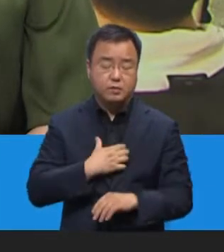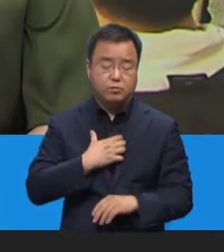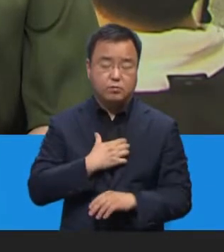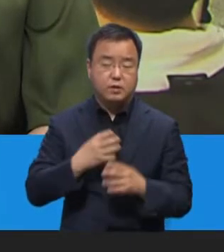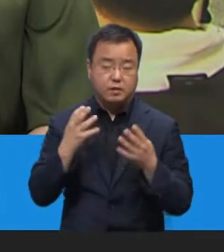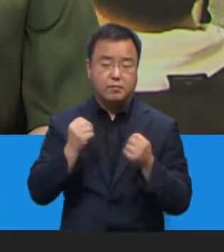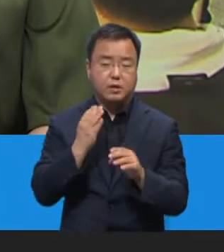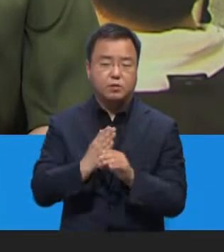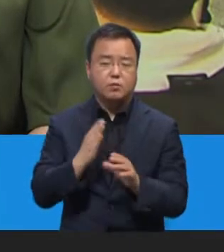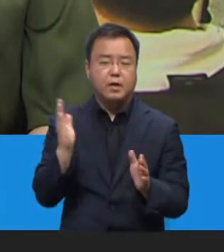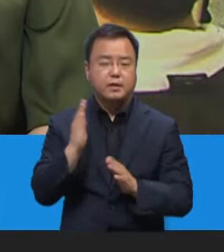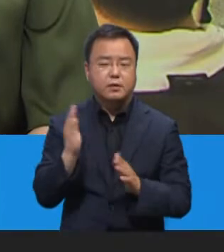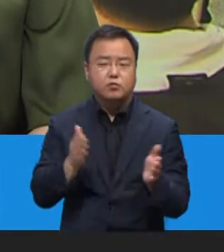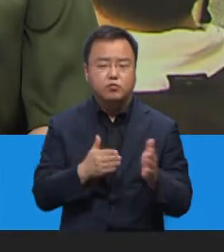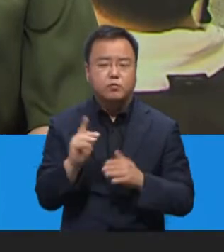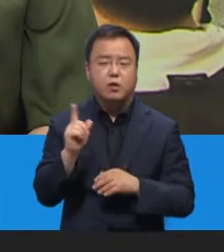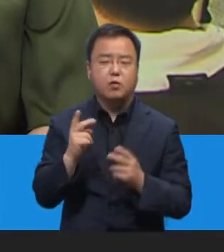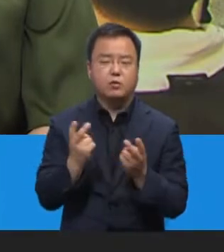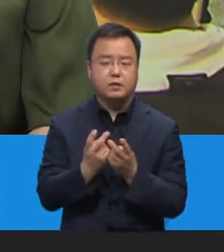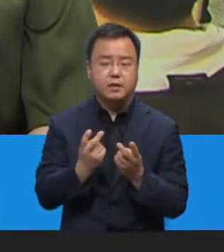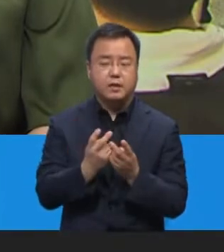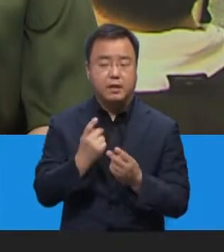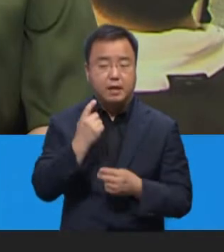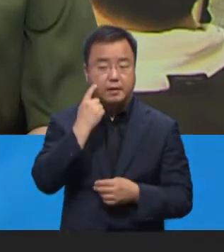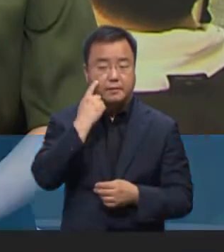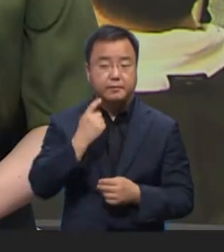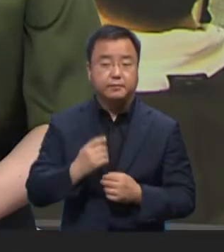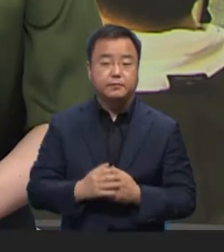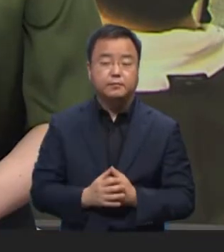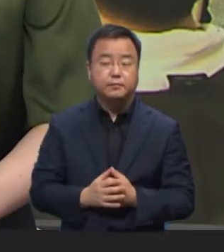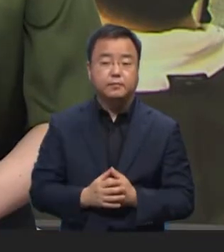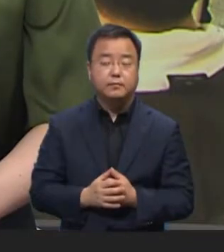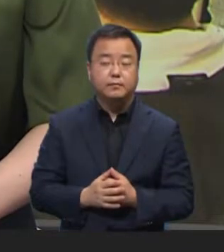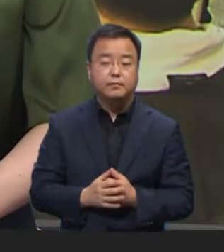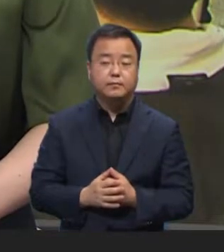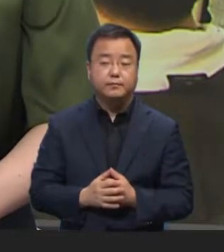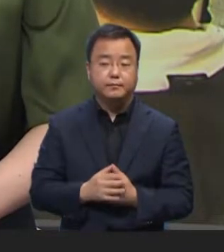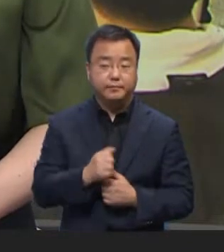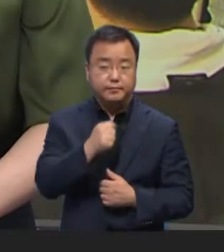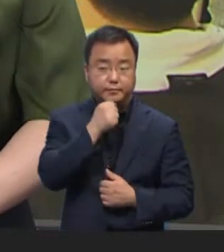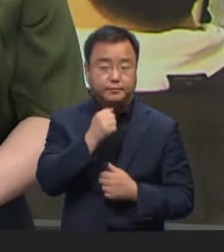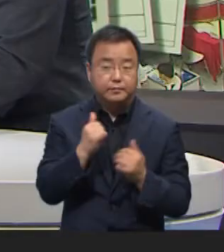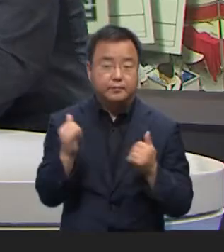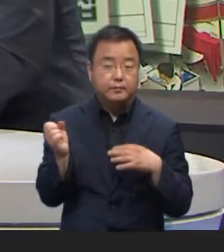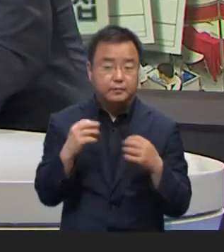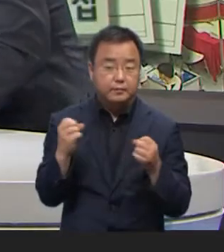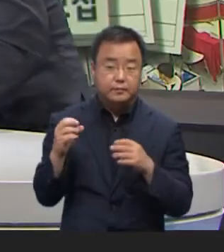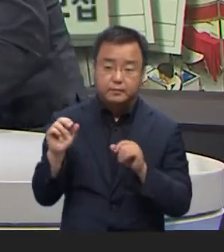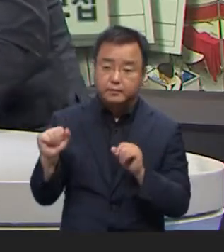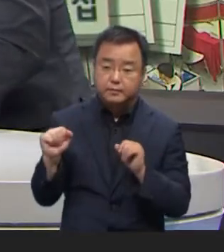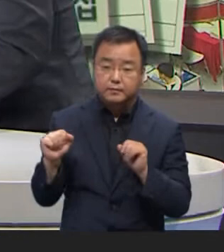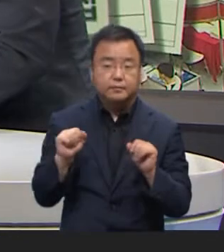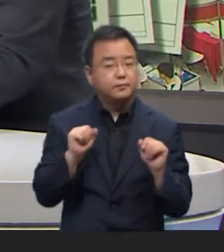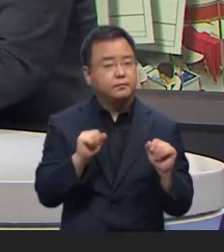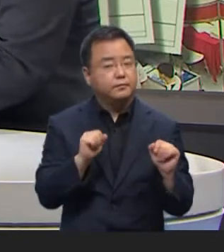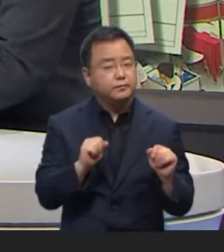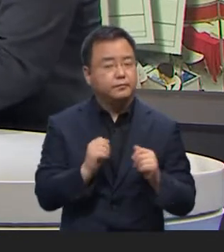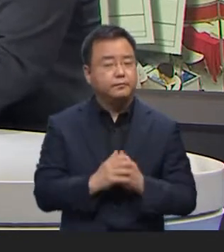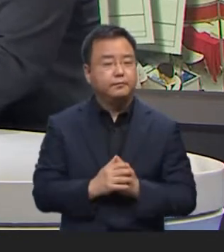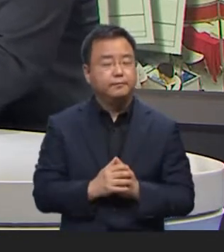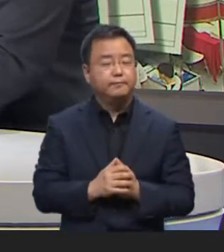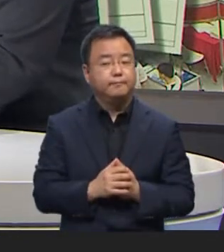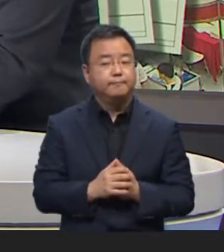준비하면 좋을지 취재기자와 좀더 자세한 얘기 나눠보겠습니다 송서 관계자 자리에 있습니다 안녕하십니까 그 작 어서